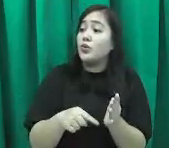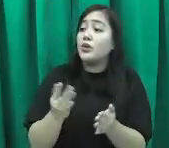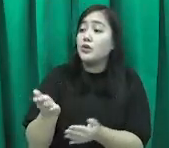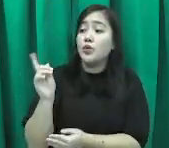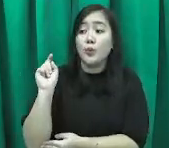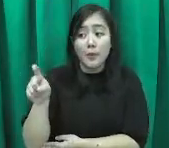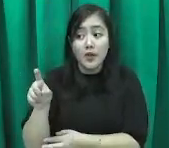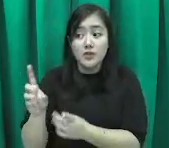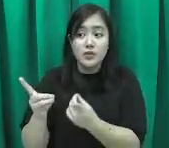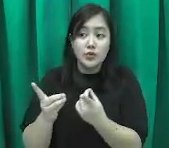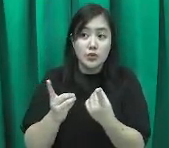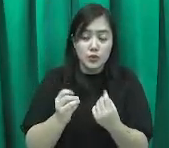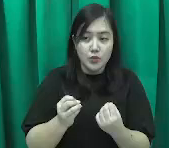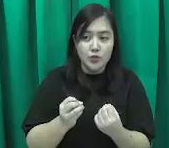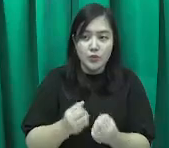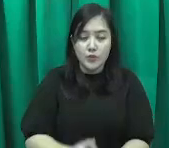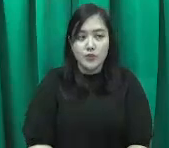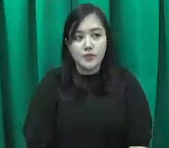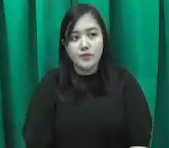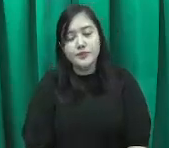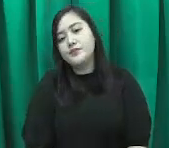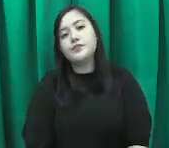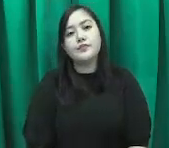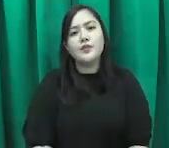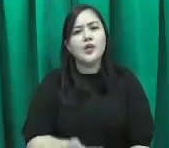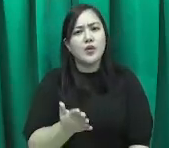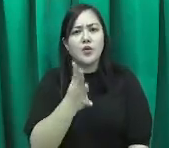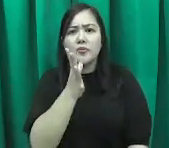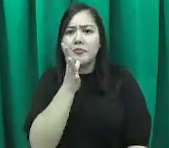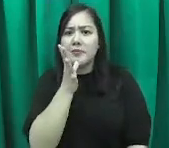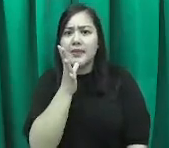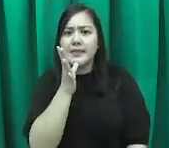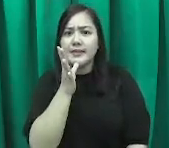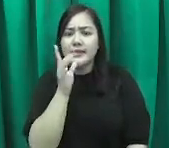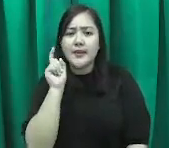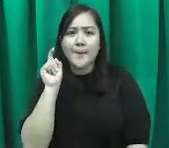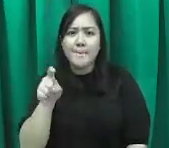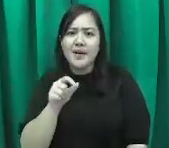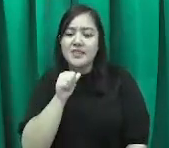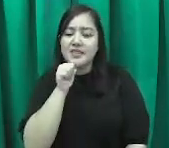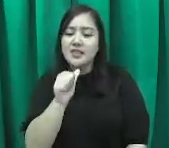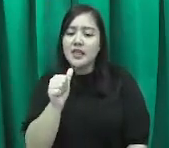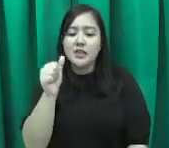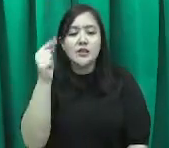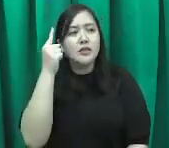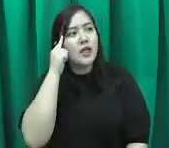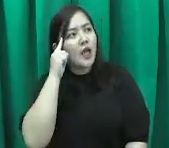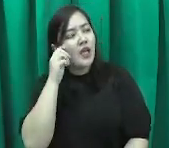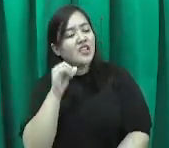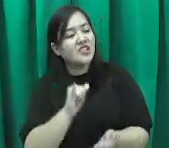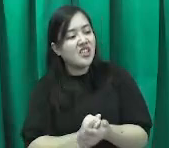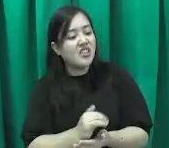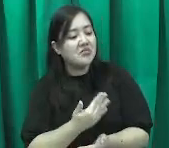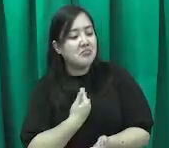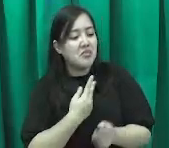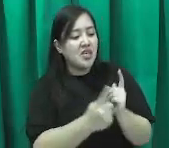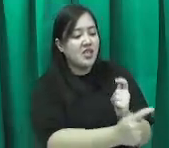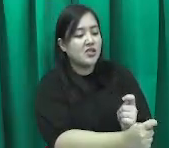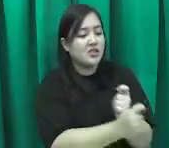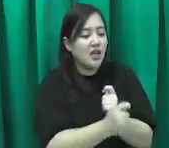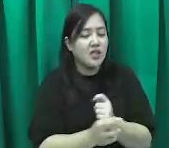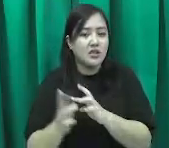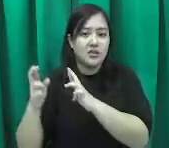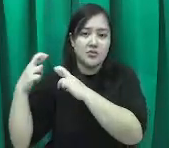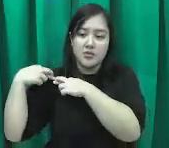sabihin na mother na malayo yung asawa mo, ikaw na yung father, mother. No. Aangkinin mo na. So mali ang perception na ganyan,